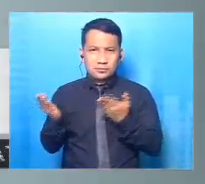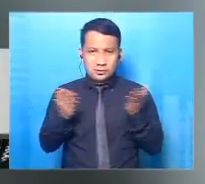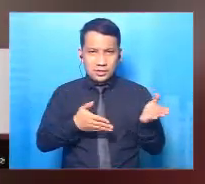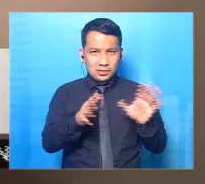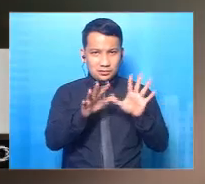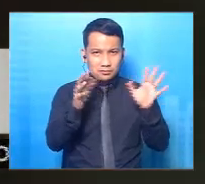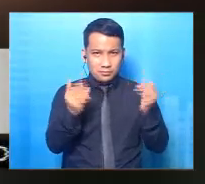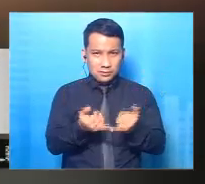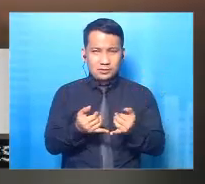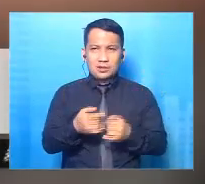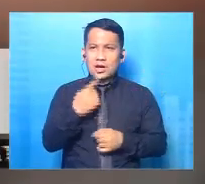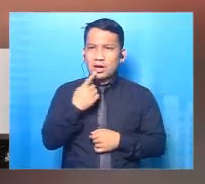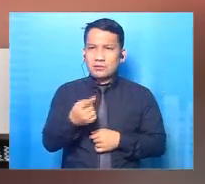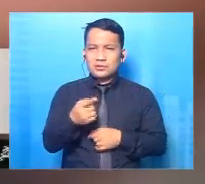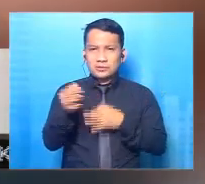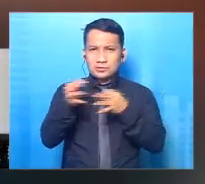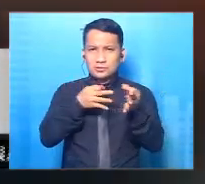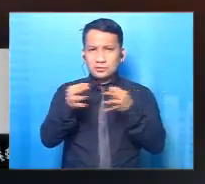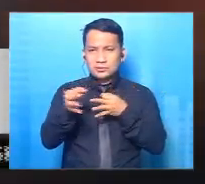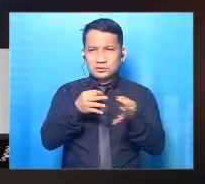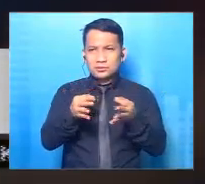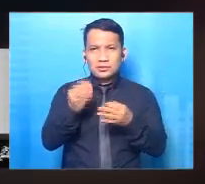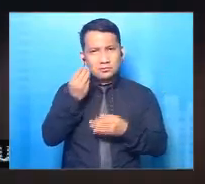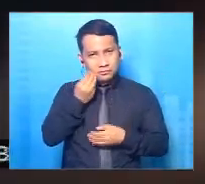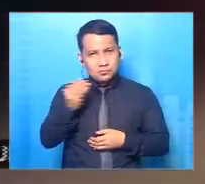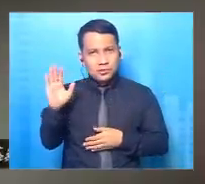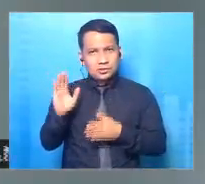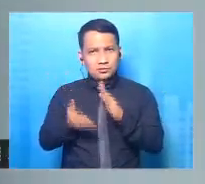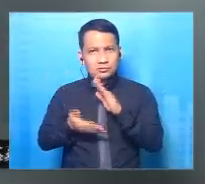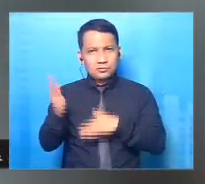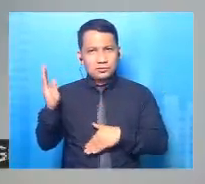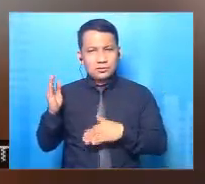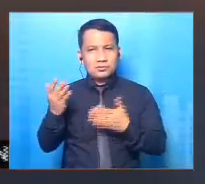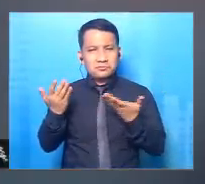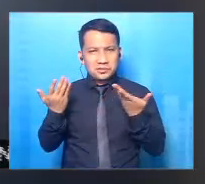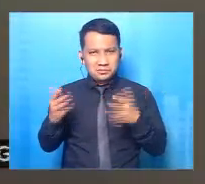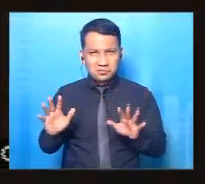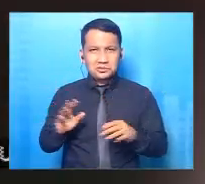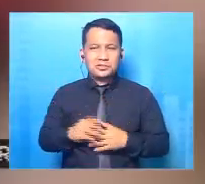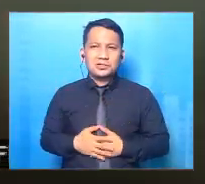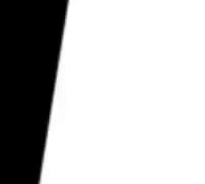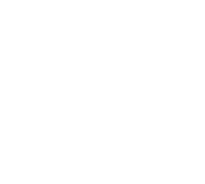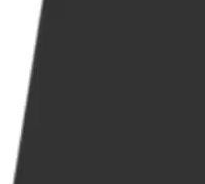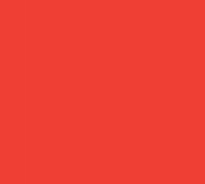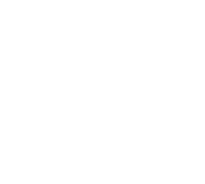lang sa barangay para magpaliwanag at pinauwi na rin kalaunan.